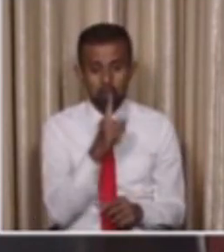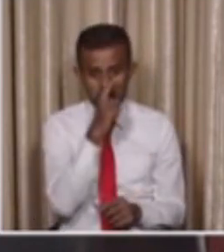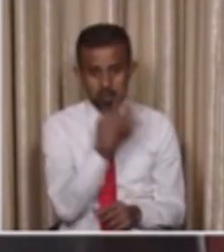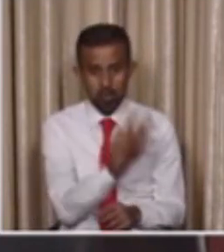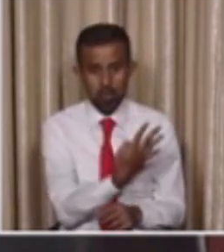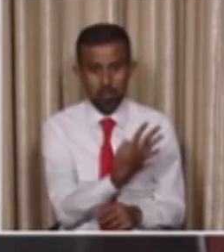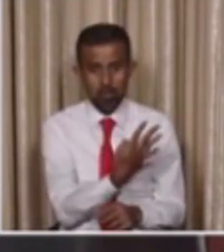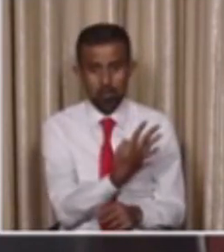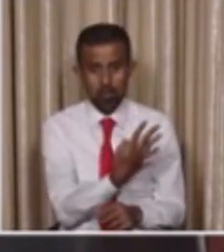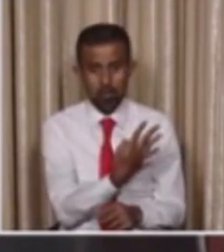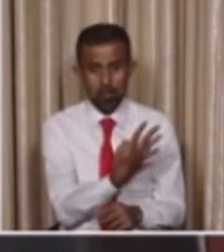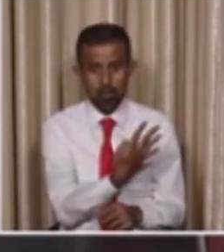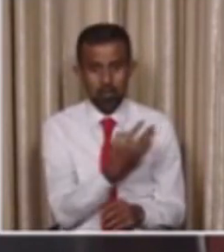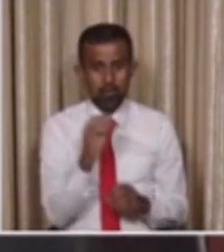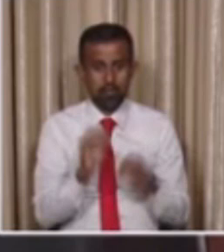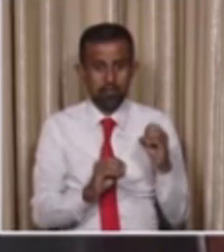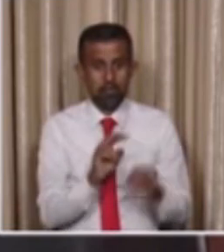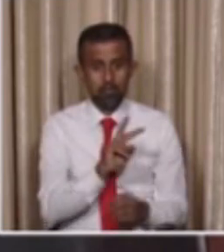වාර්තා කළද